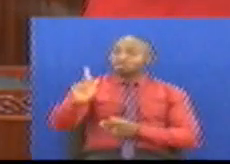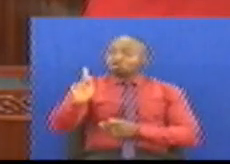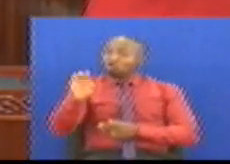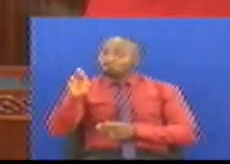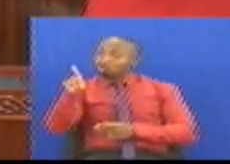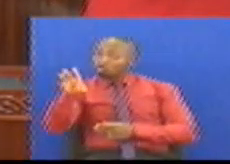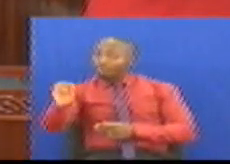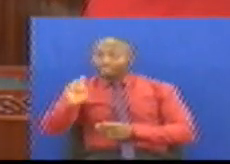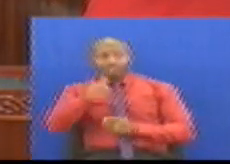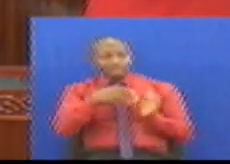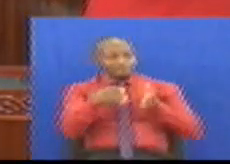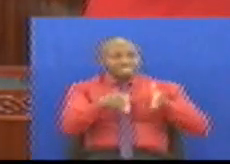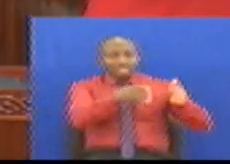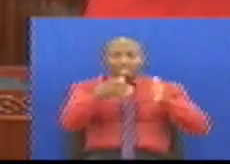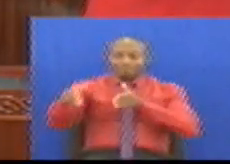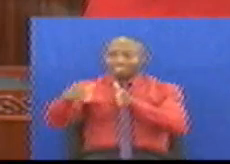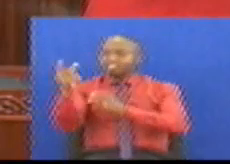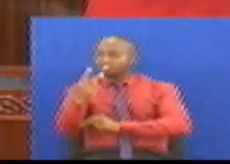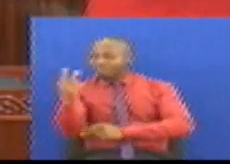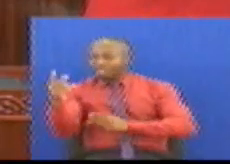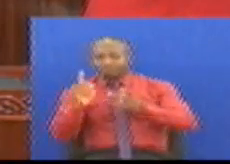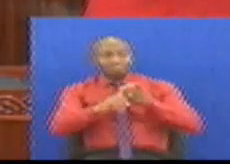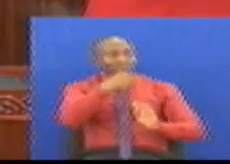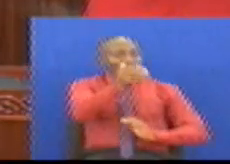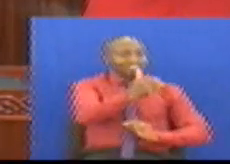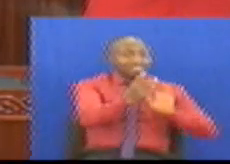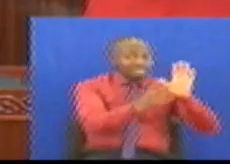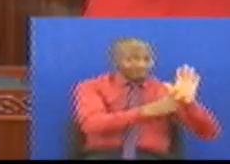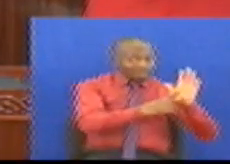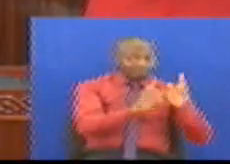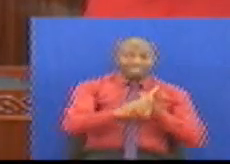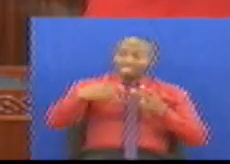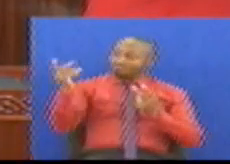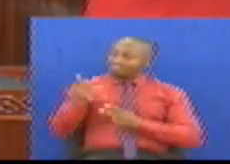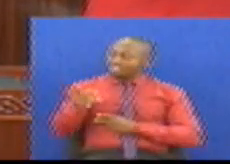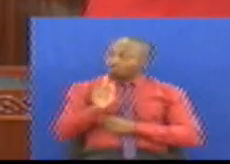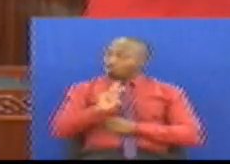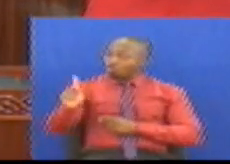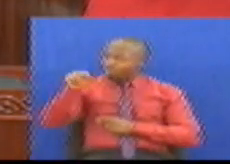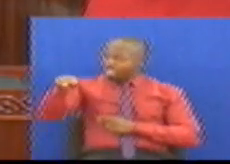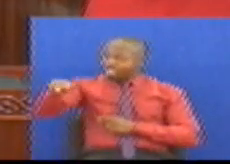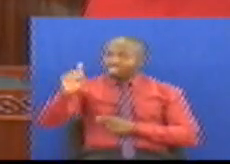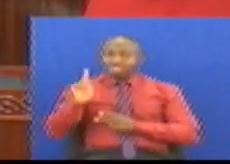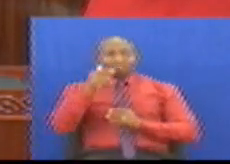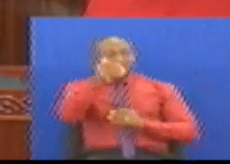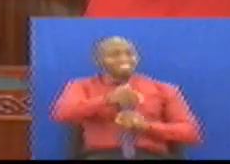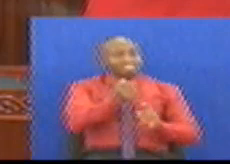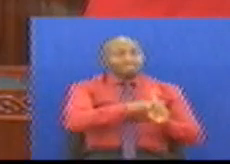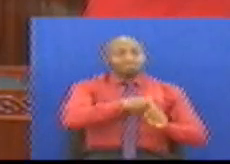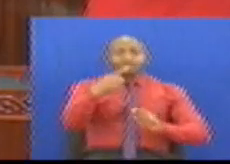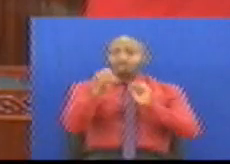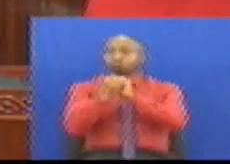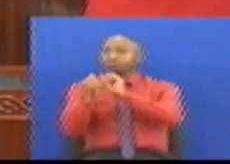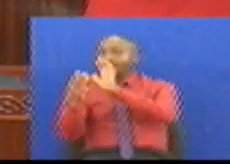22, ina vijiji 7. Halmashauri ya wilaya ya Korogwe ambayo ndio Korogwe vijijini ina vijiji